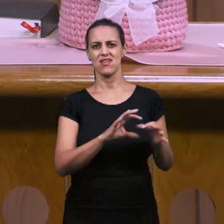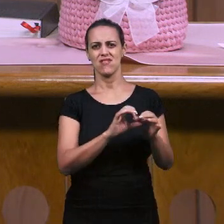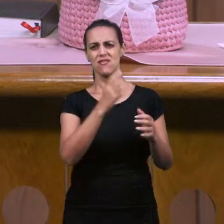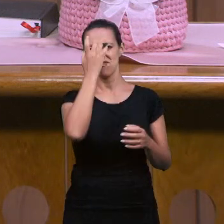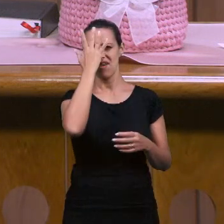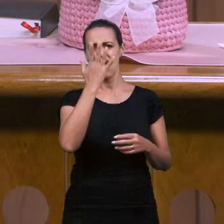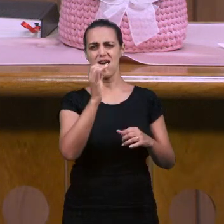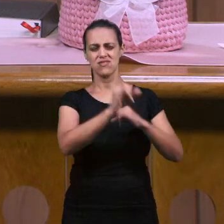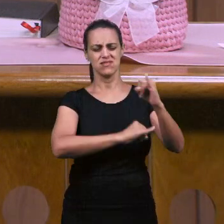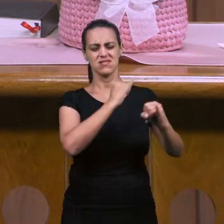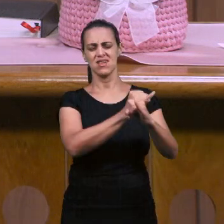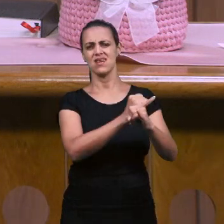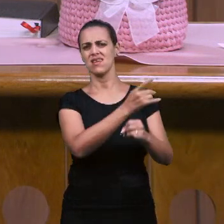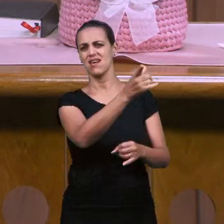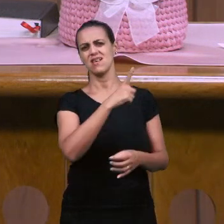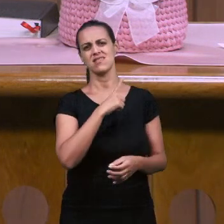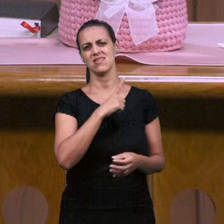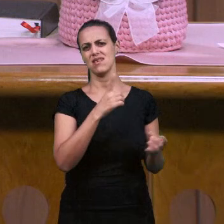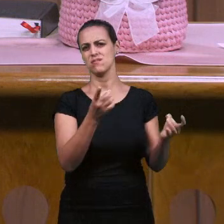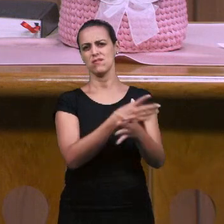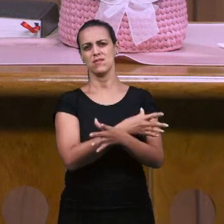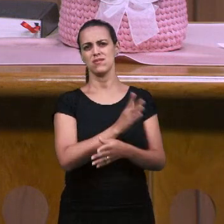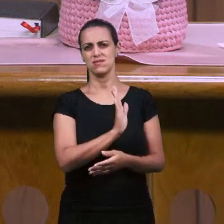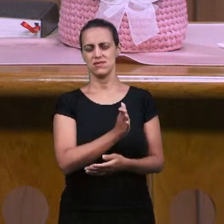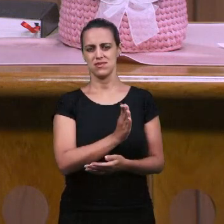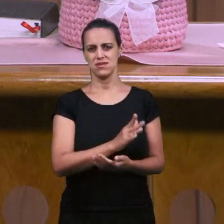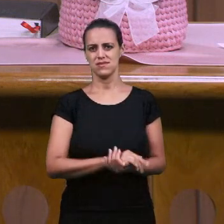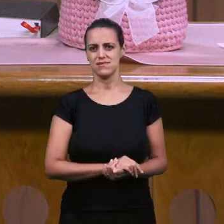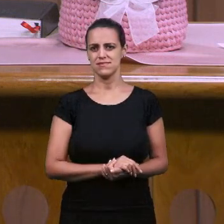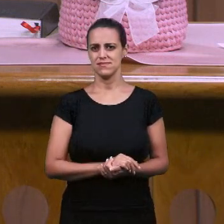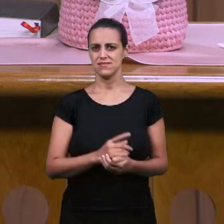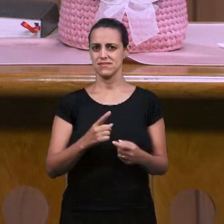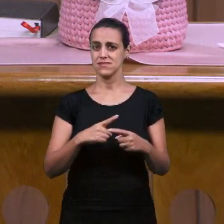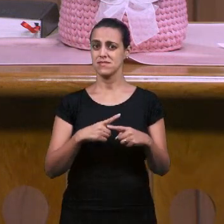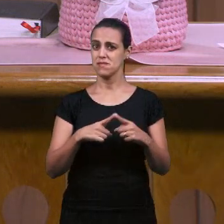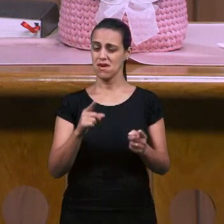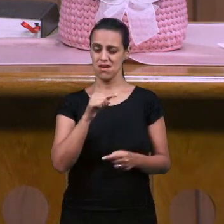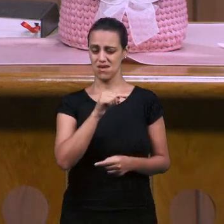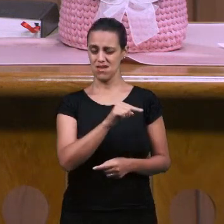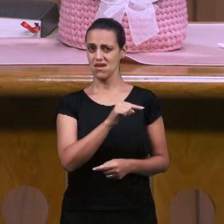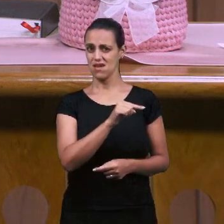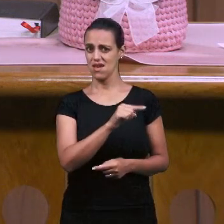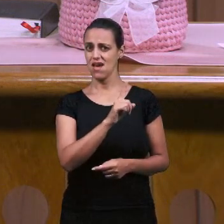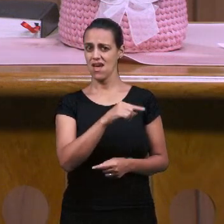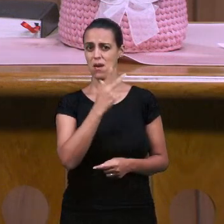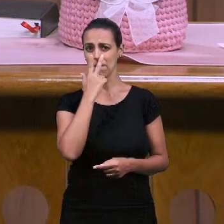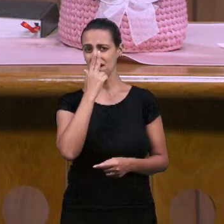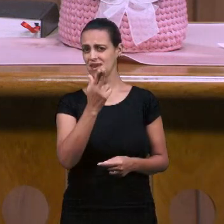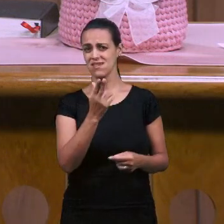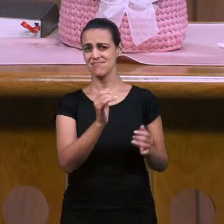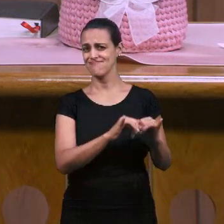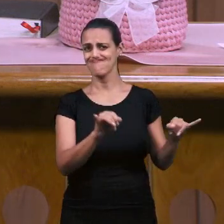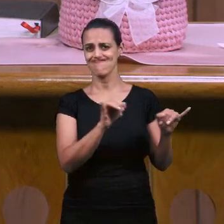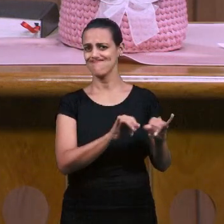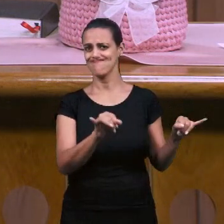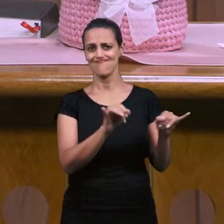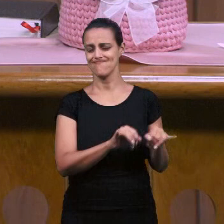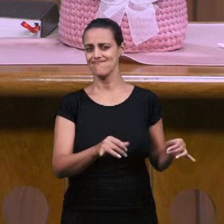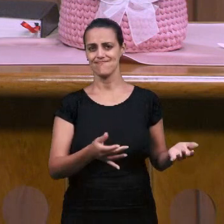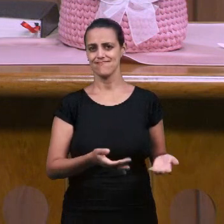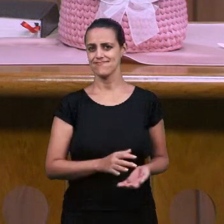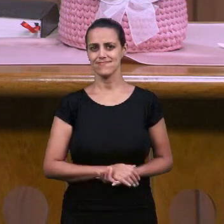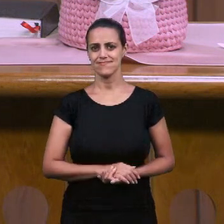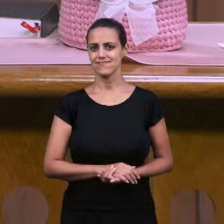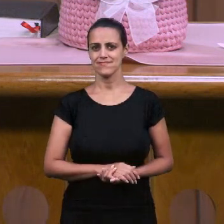allumez l'ordinateur, vous laissez parler à vous. Non, c'est pas ça, ce type de christianisme d'évangile. C'est une conversation.